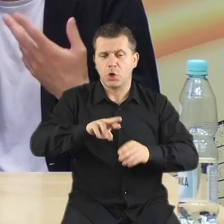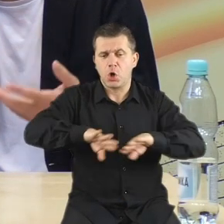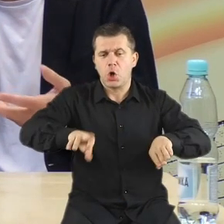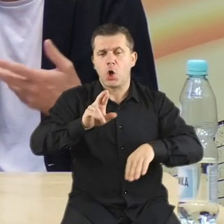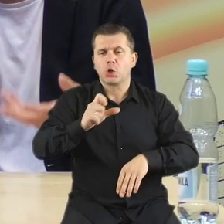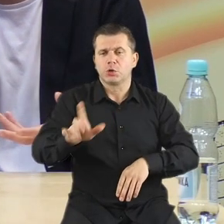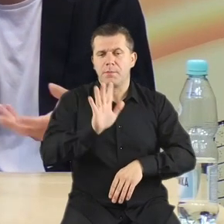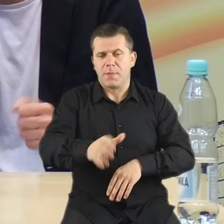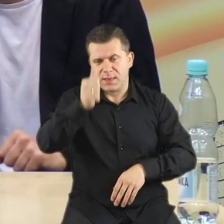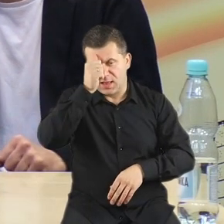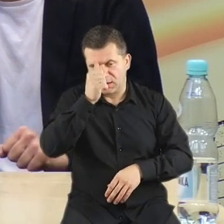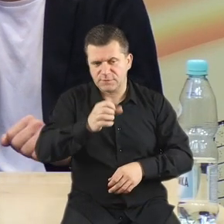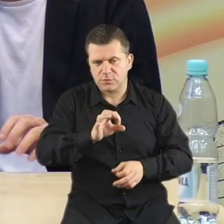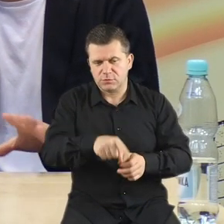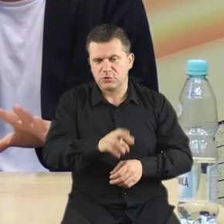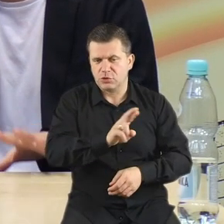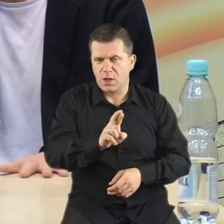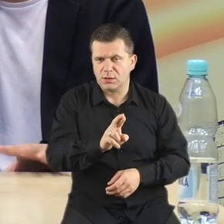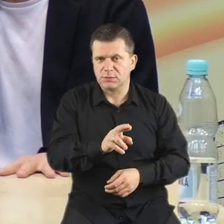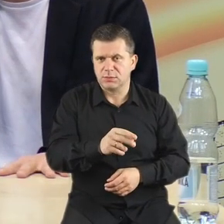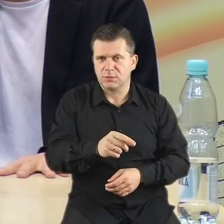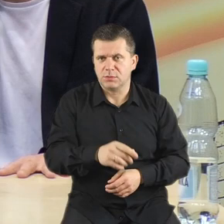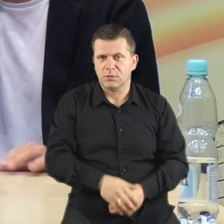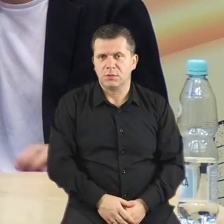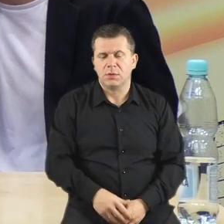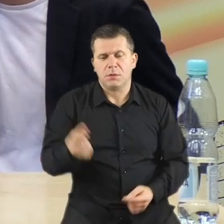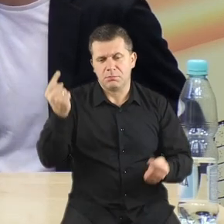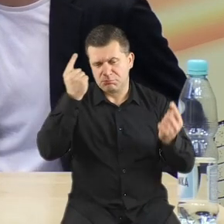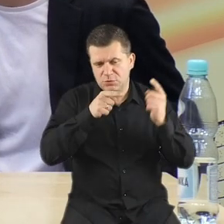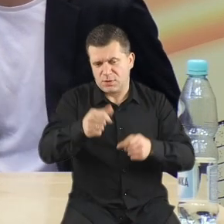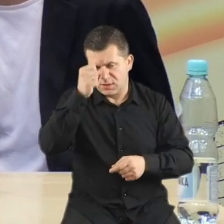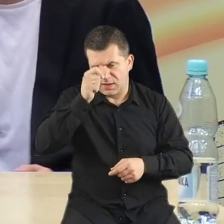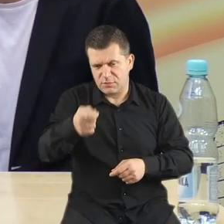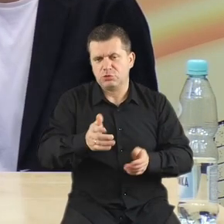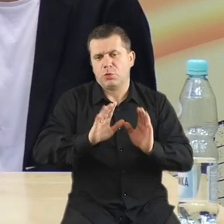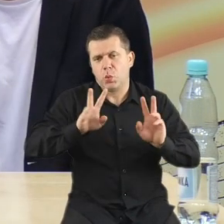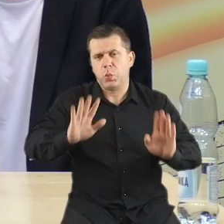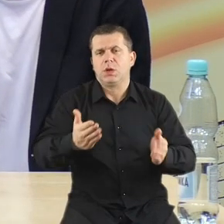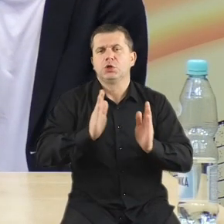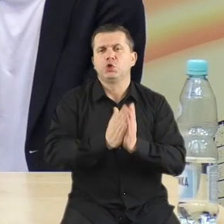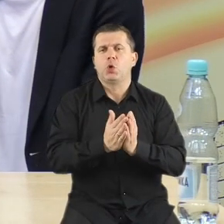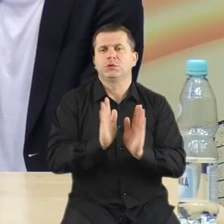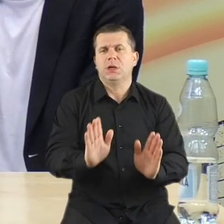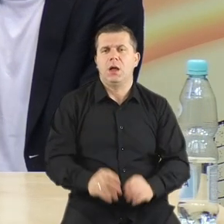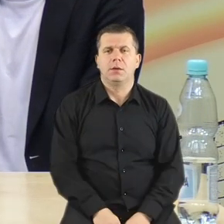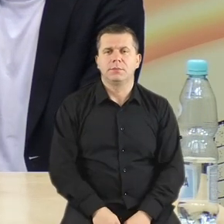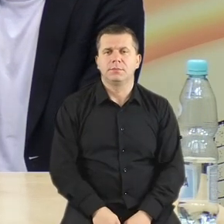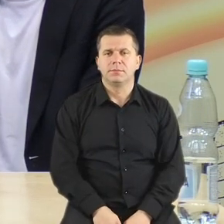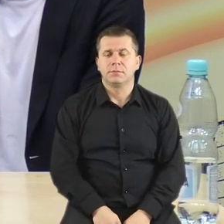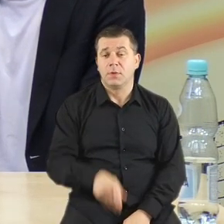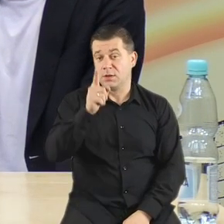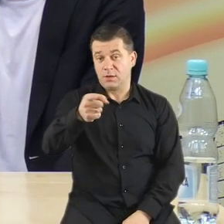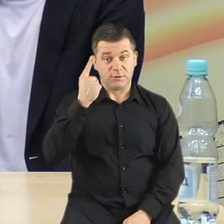swoją nazwę od przedmiotu, to pomyślałem, że ona powinna się nazywać książką. Po prostu książka. Tak